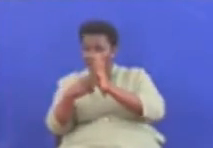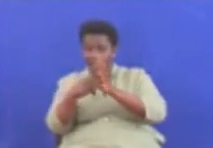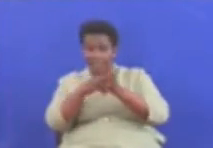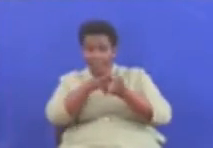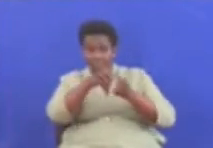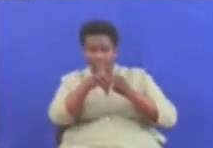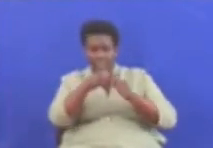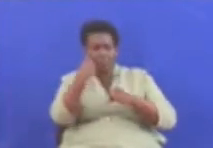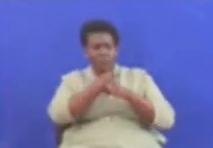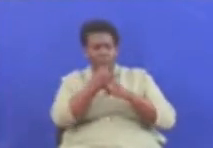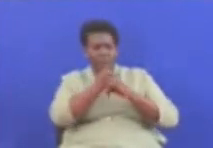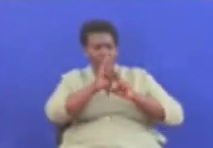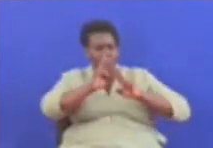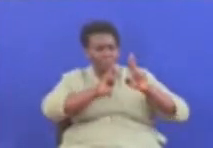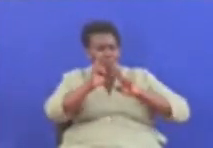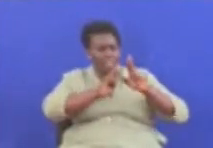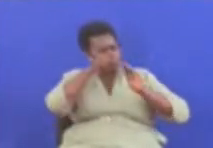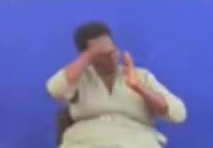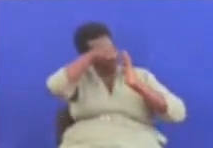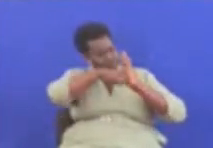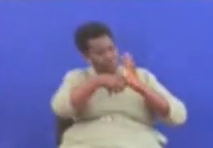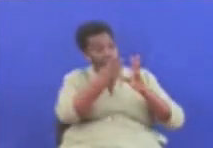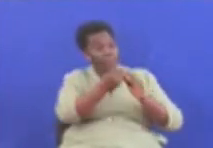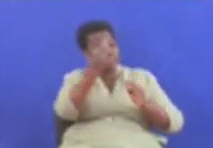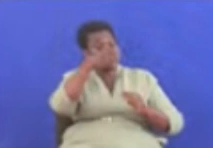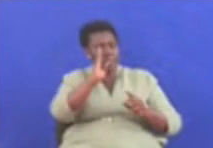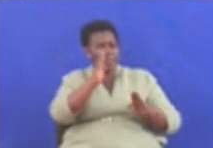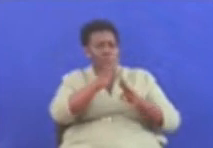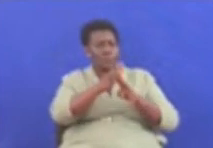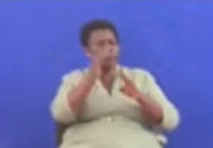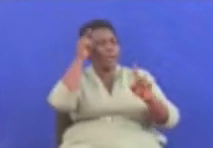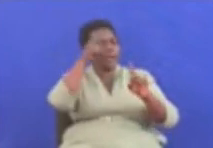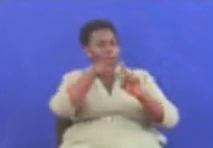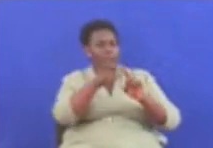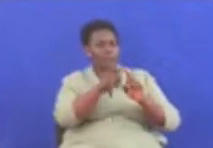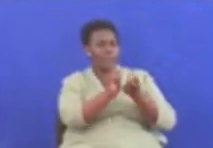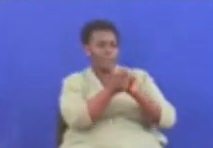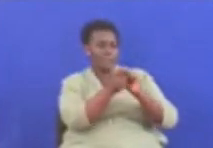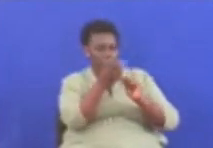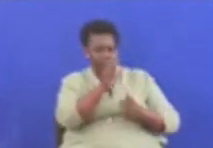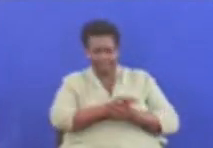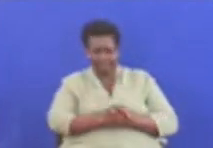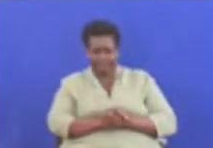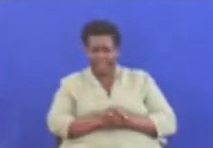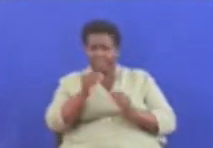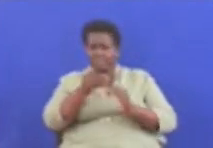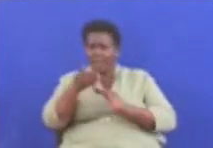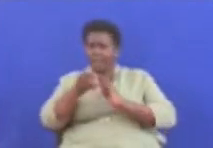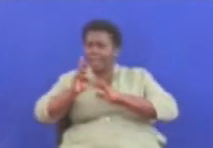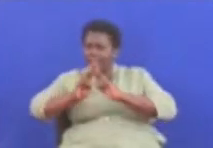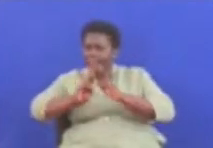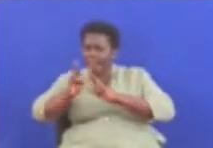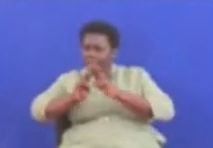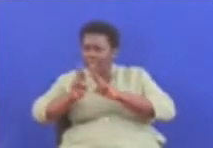ilifanya majadiliano ya kina na serikali kuhusu maudhui ya marekebisho hayo. Baada ya majadiliano